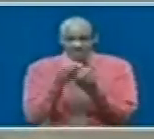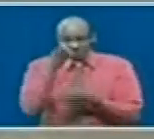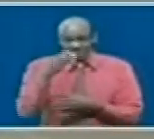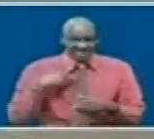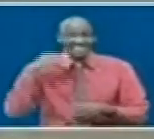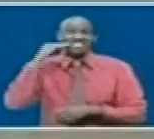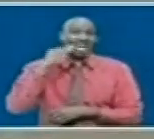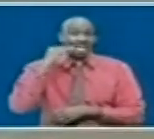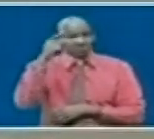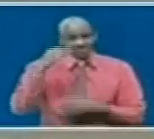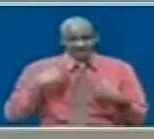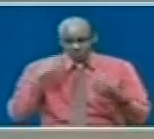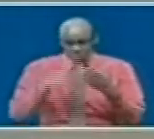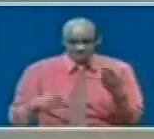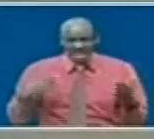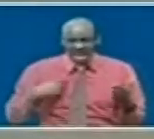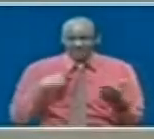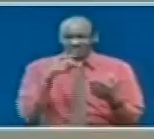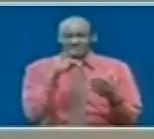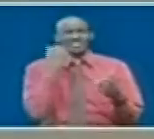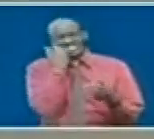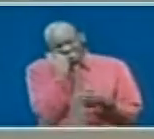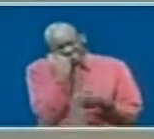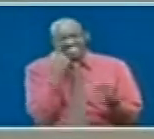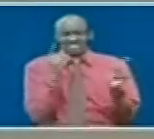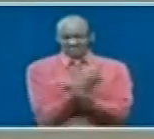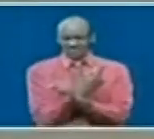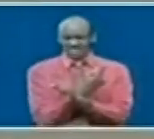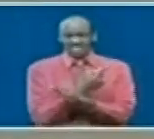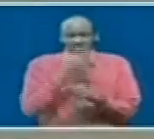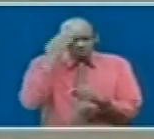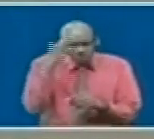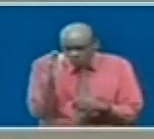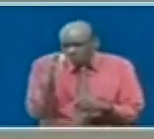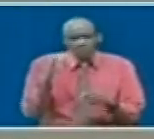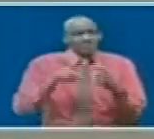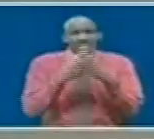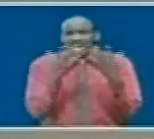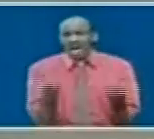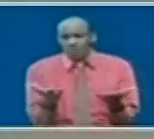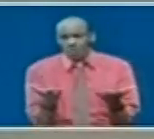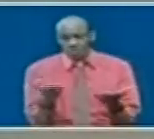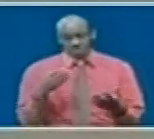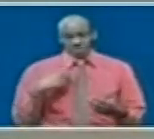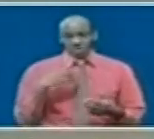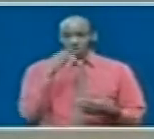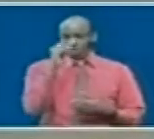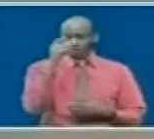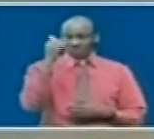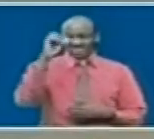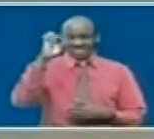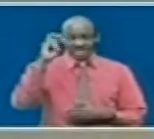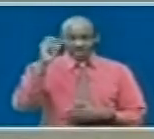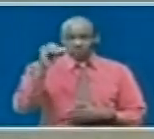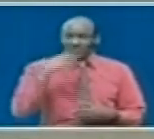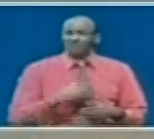kaunti ya Siaya inakabiliwa na aina fulani ya ugonjwa ambao chanzo chake bado hakijulikana. Frank Otieno alitembelea familia